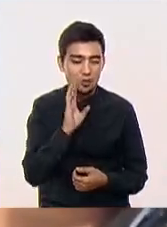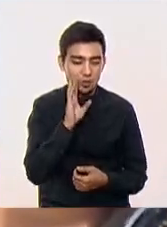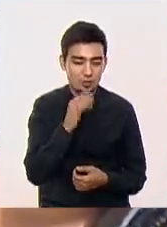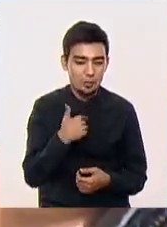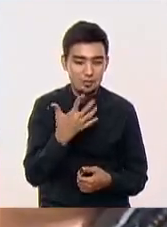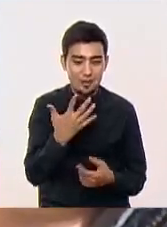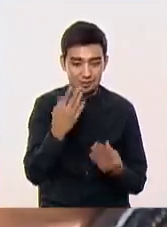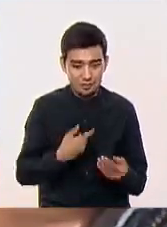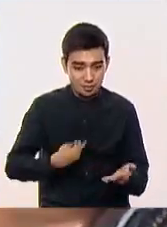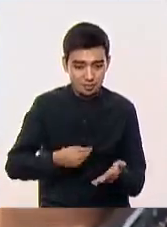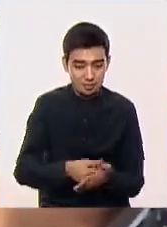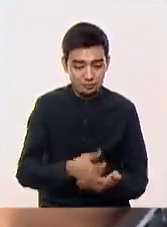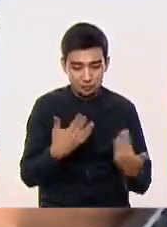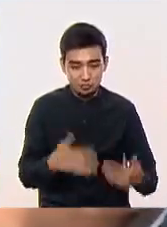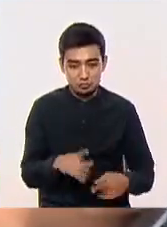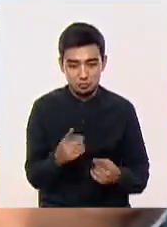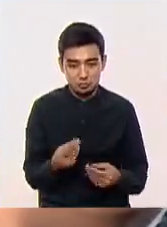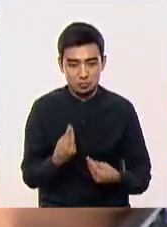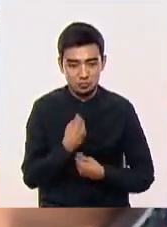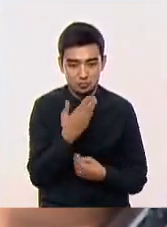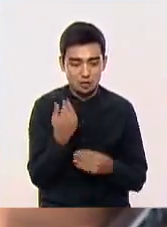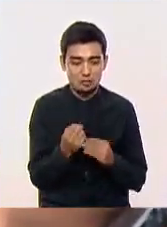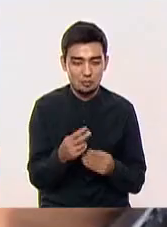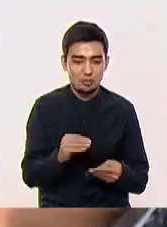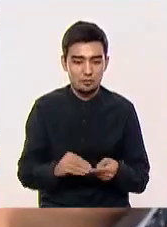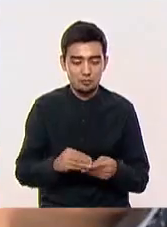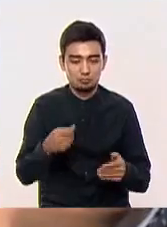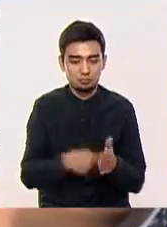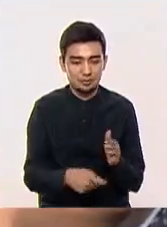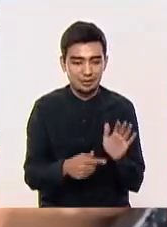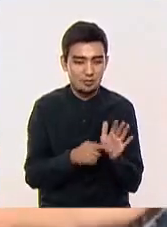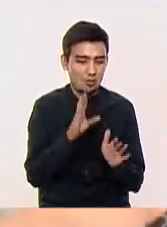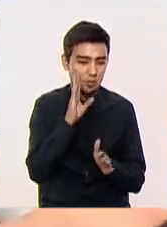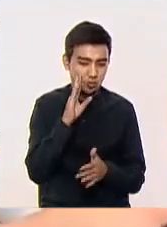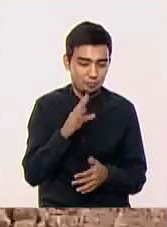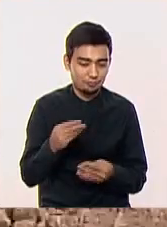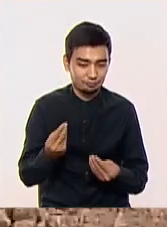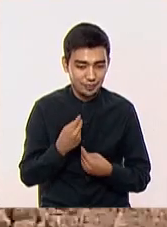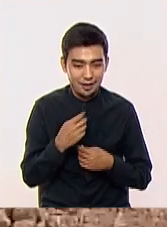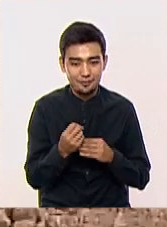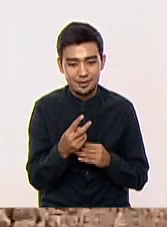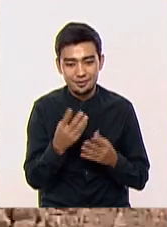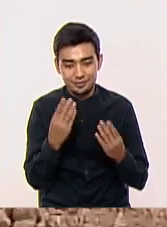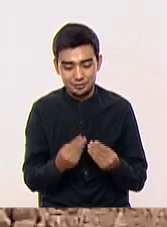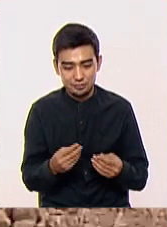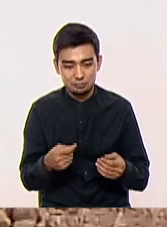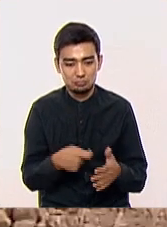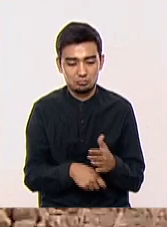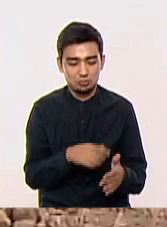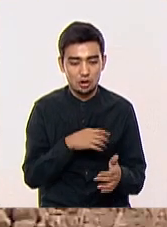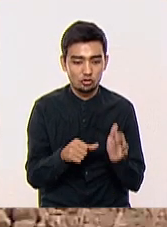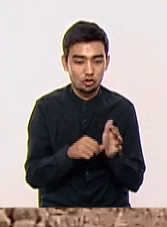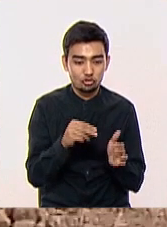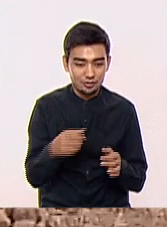лимит. Вот в 12 часов дня опять перекрыли. В 7 часов дали, в 12 дня перекрыли. Полить гектар поля за 6